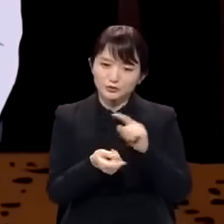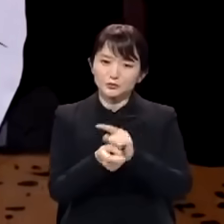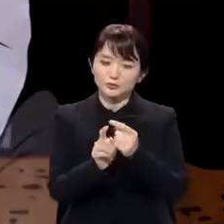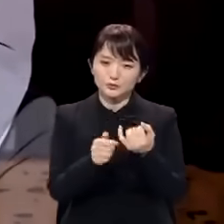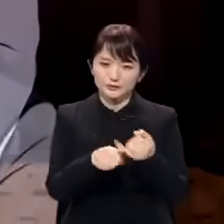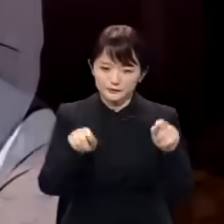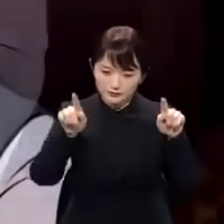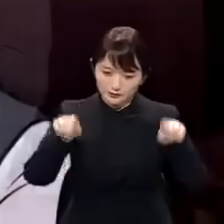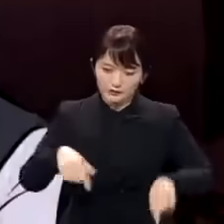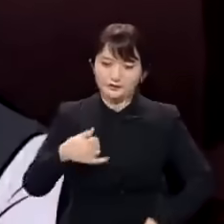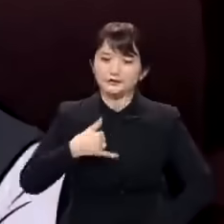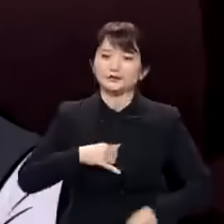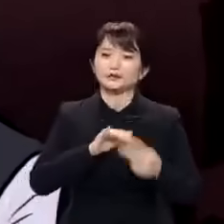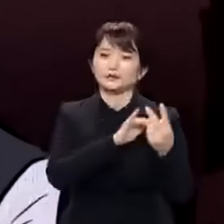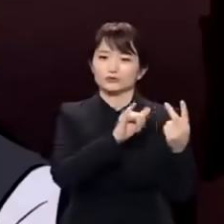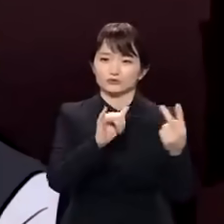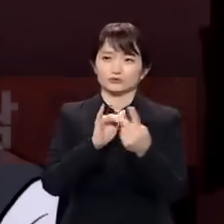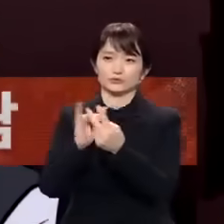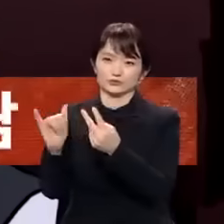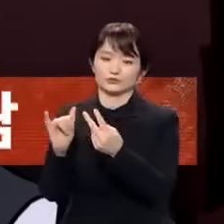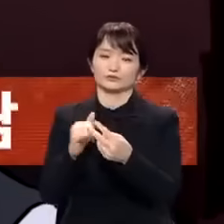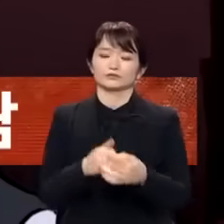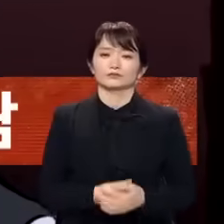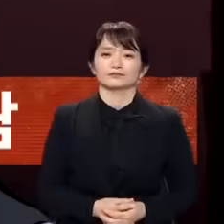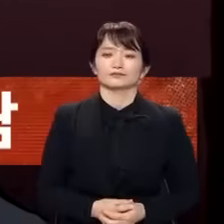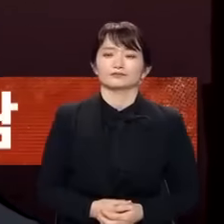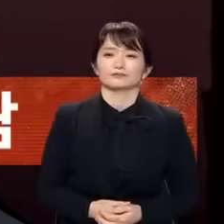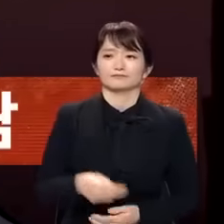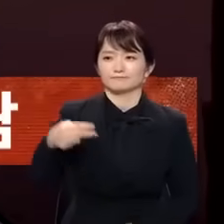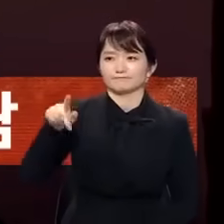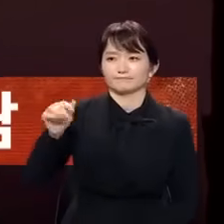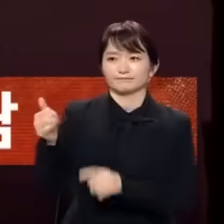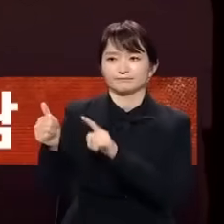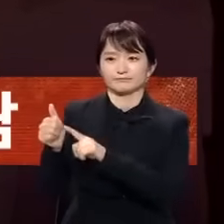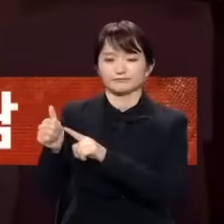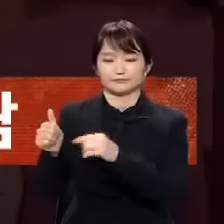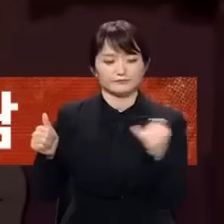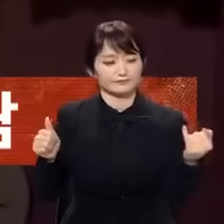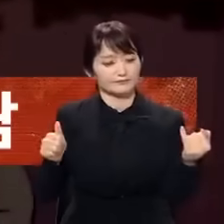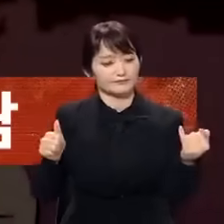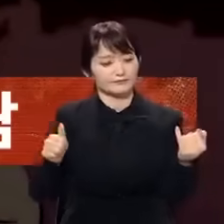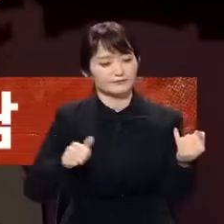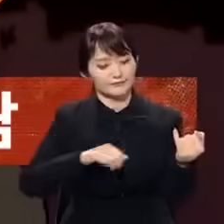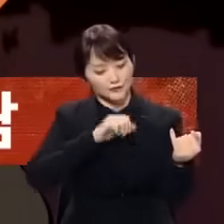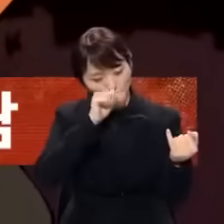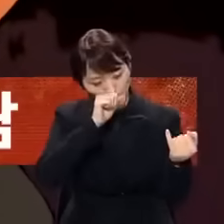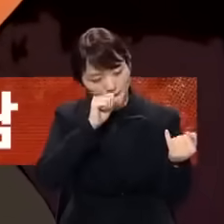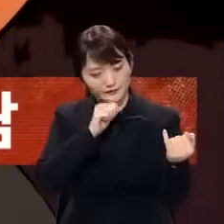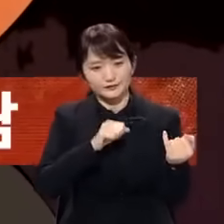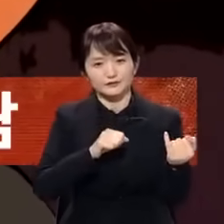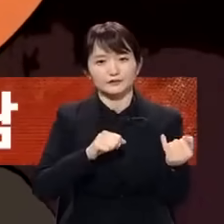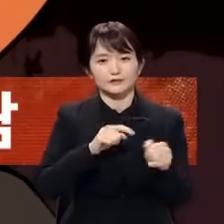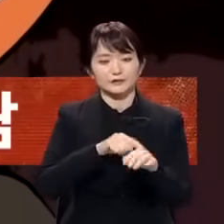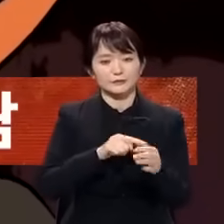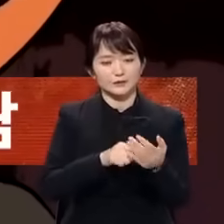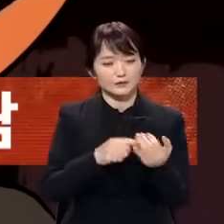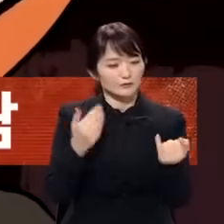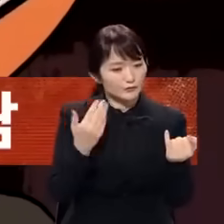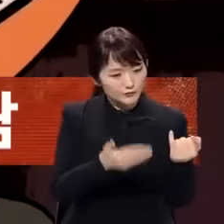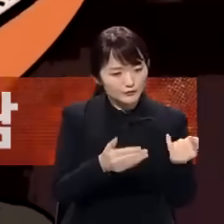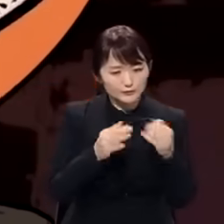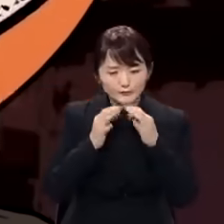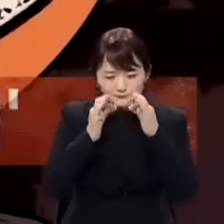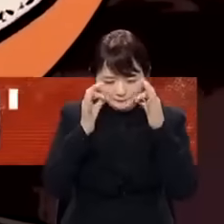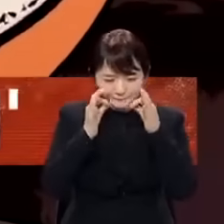있는 상황이었습니다 뭐이 때문이었는지 모르겠지만 성씨가 먼저이 씨에게 크게 호감을 느꼈던 거 같습니다 마음을 얻으려고 가은 노력을